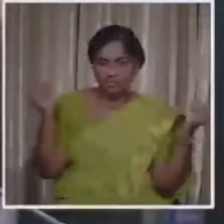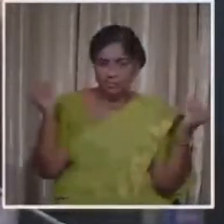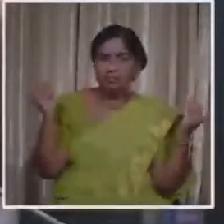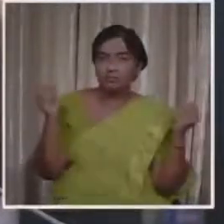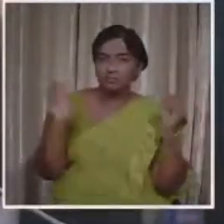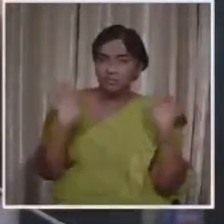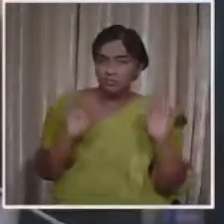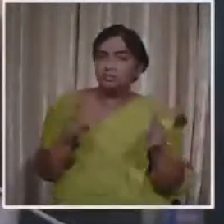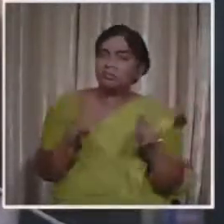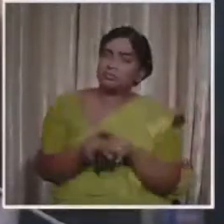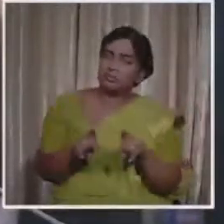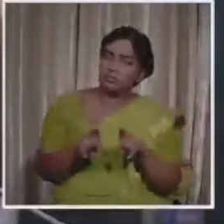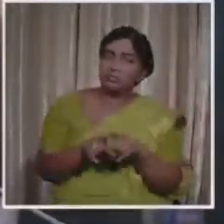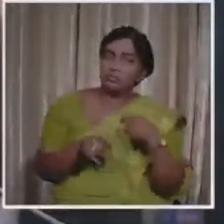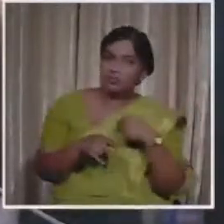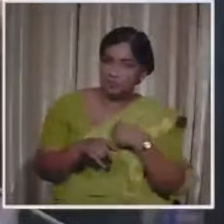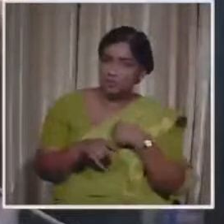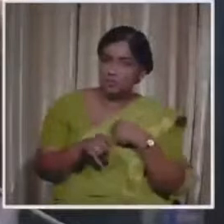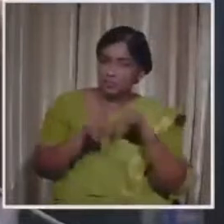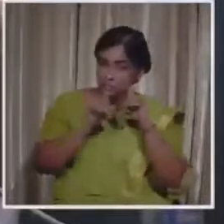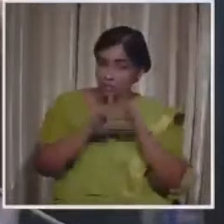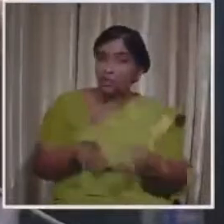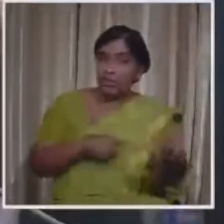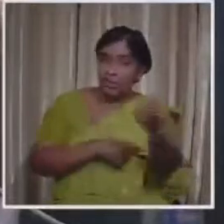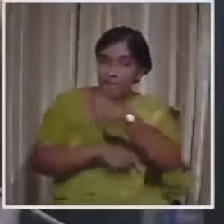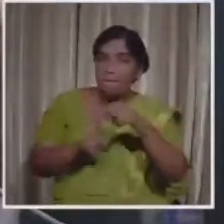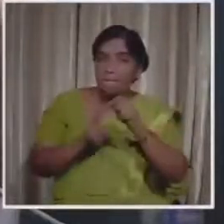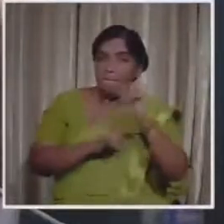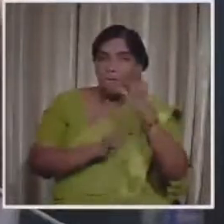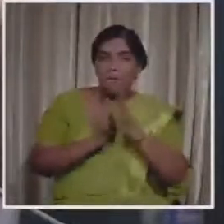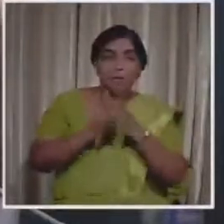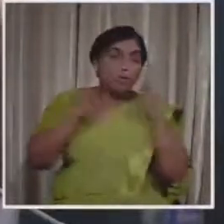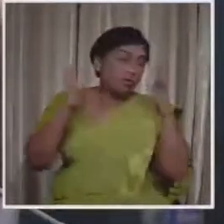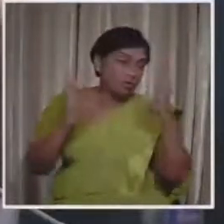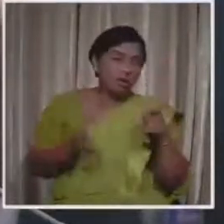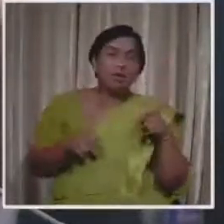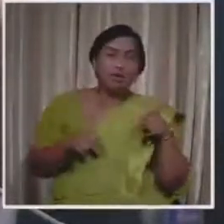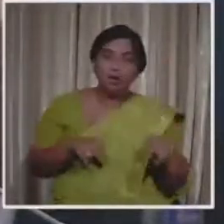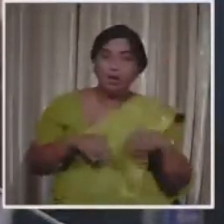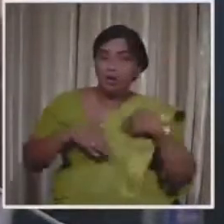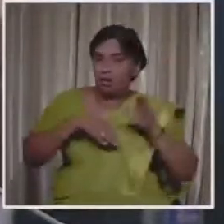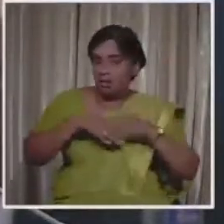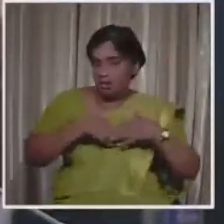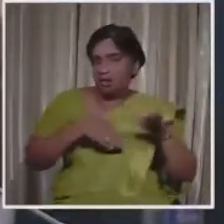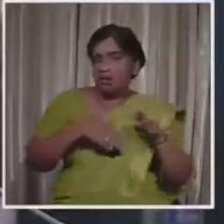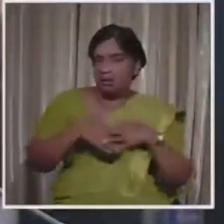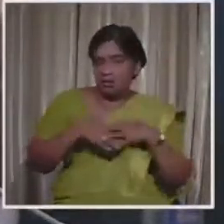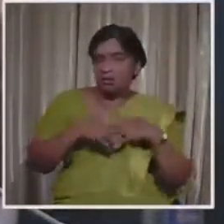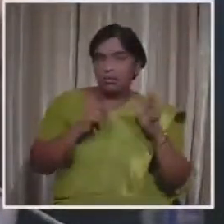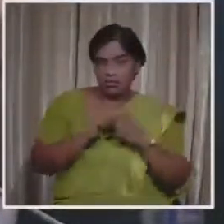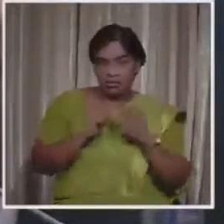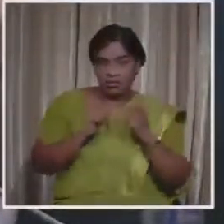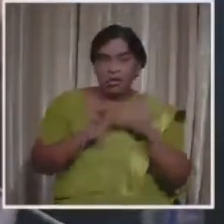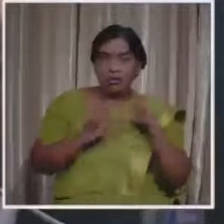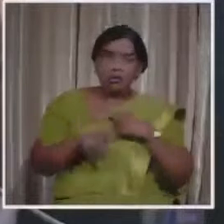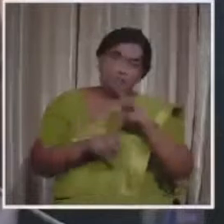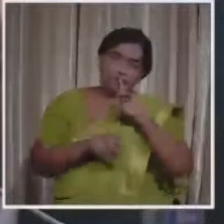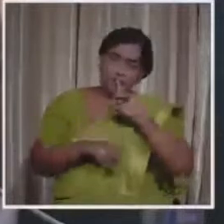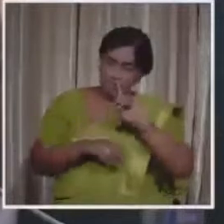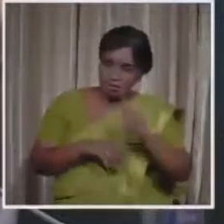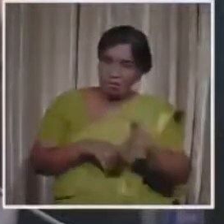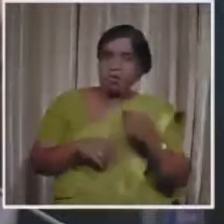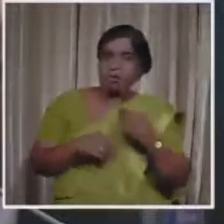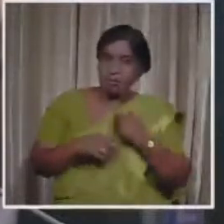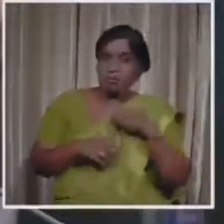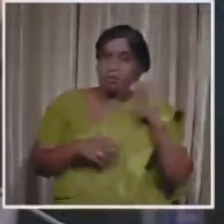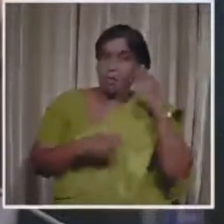හැබැයි ඒක නිසා කතානායකතුමනි මං වගේ මේ පාර්ලිමේන්තුවේ බොහෝ දෙනෙක්ට අදේ තත්ත්වයේ අත්වෙලා තියෙනවා. මං ඉල්ලනවා ඔබතුමාගෙන් මම